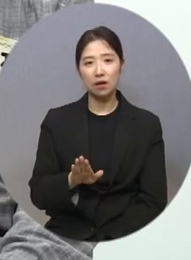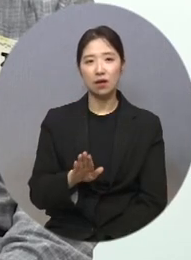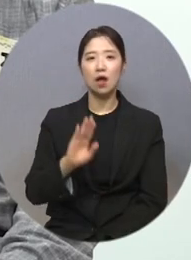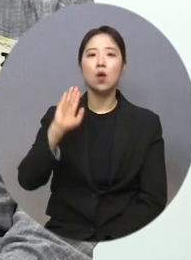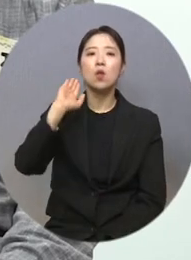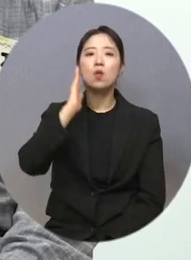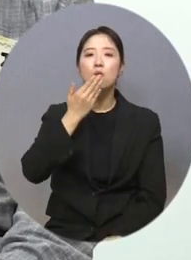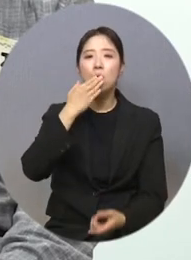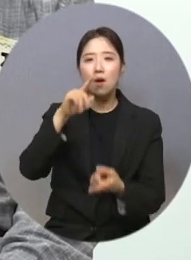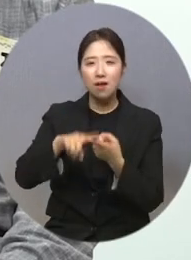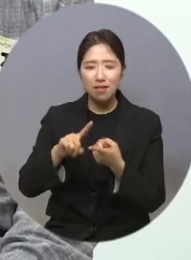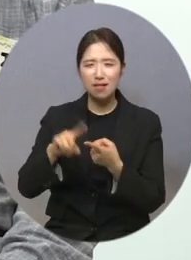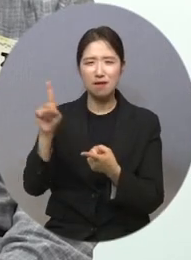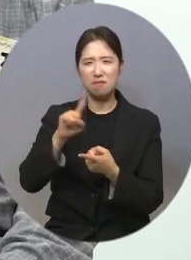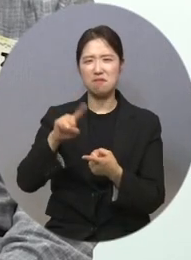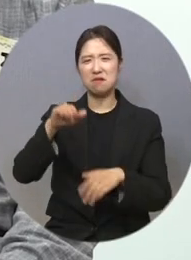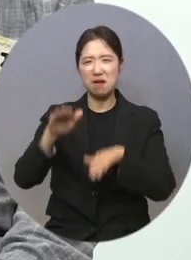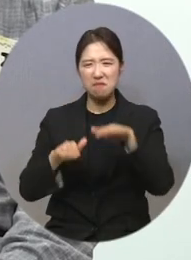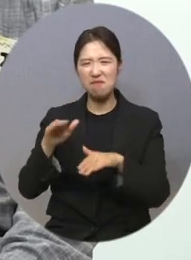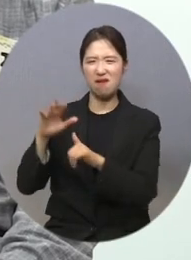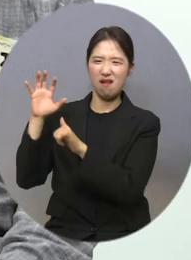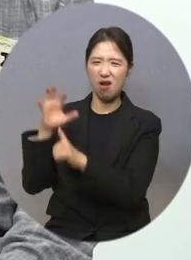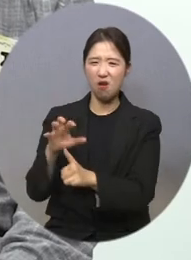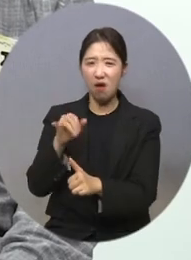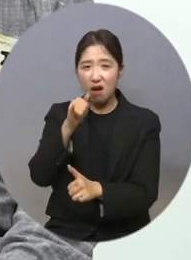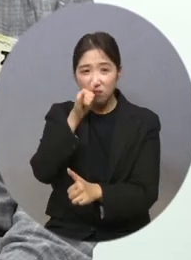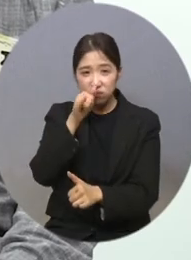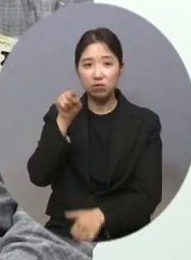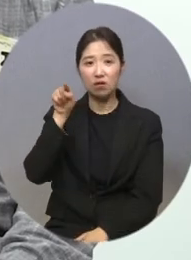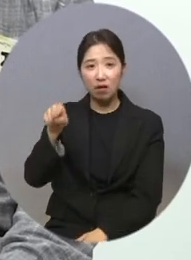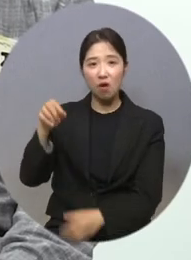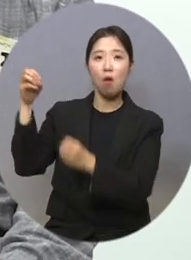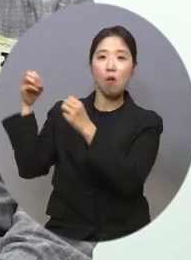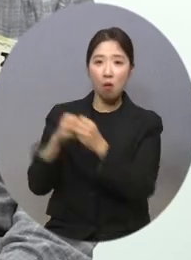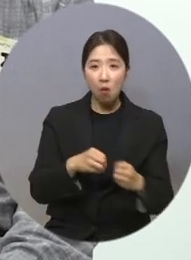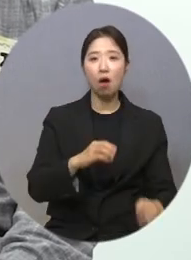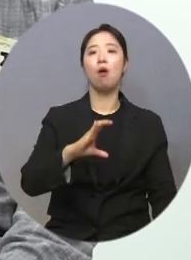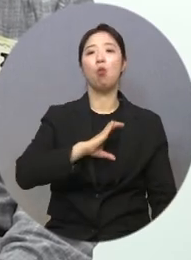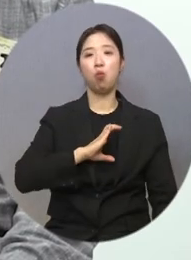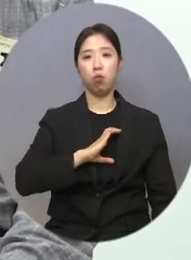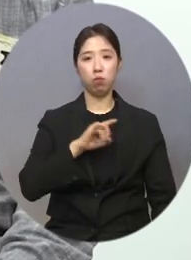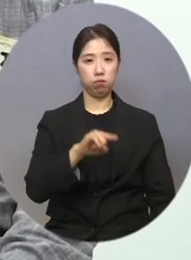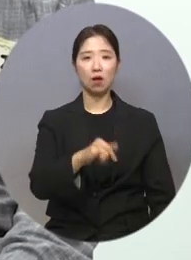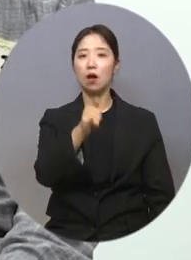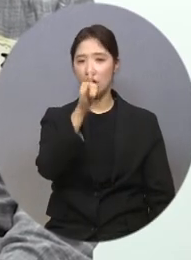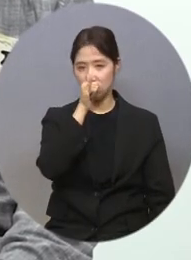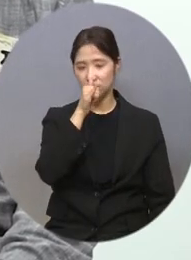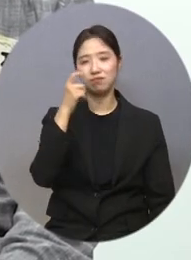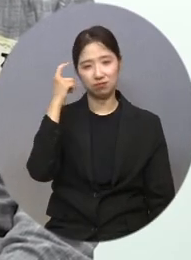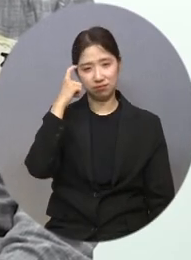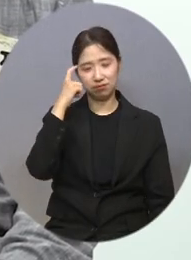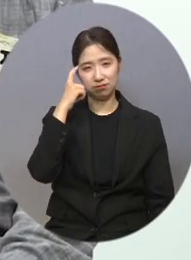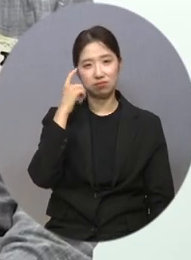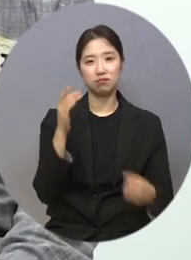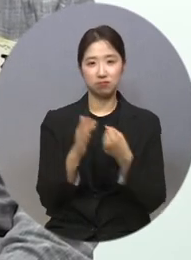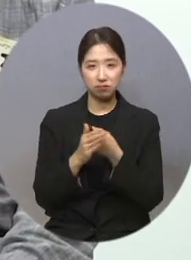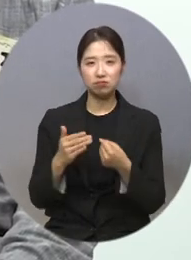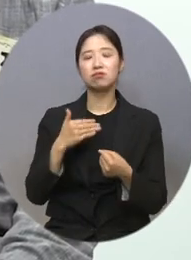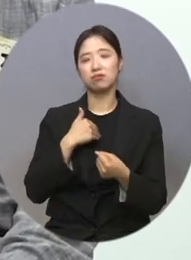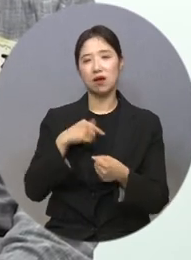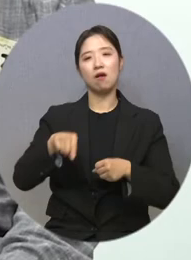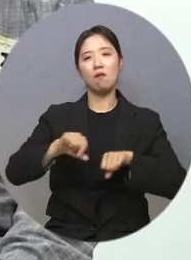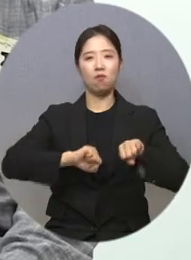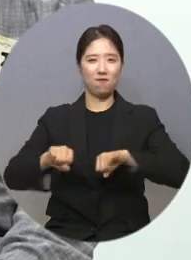농인에 대해서 뭔가 차별이나 억압 같은 게 가해지면 이것이 바로 코다한테 간다고도 그 직결된다고 생각을 하기 때문에 저희가